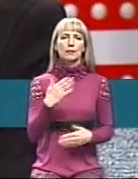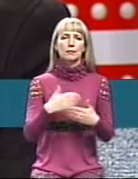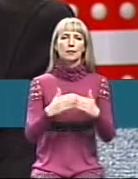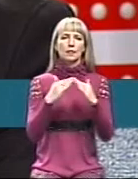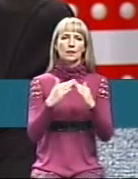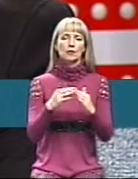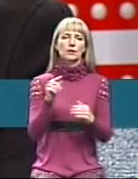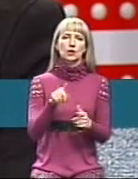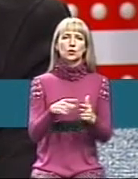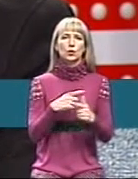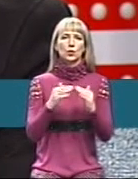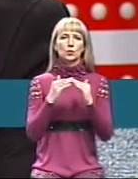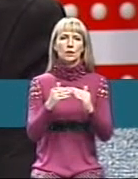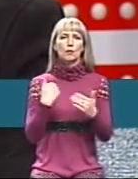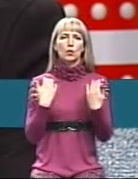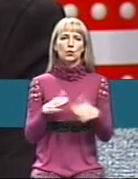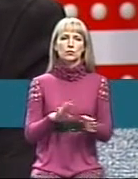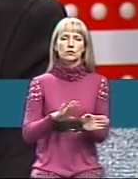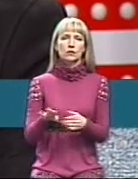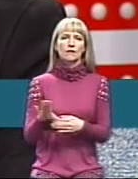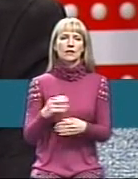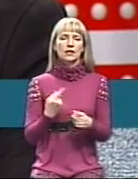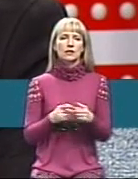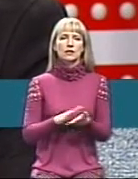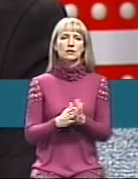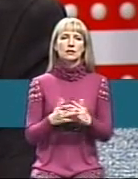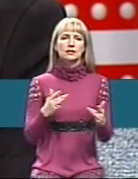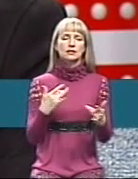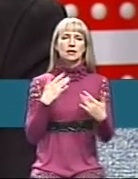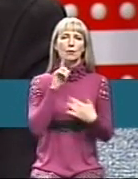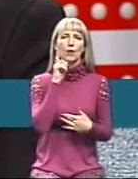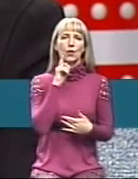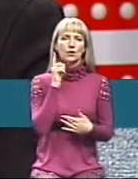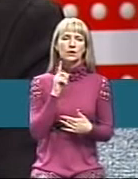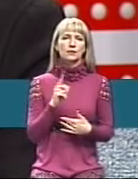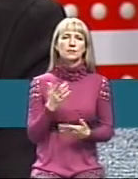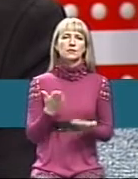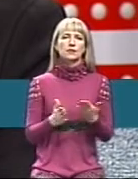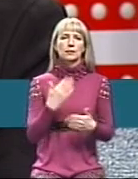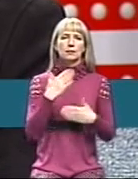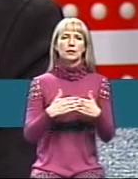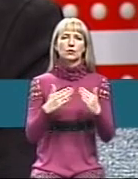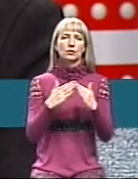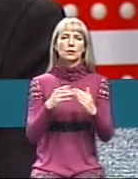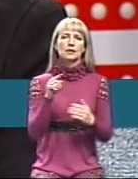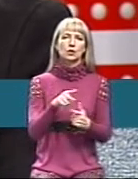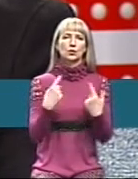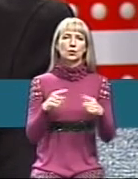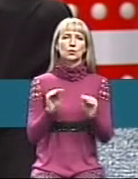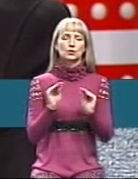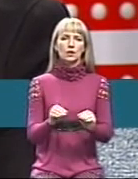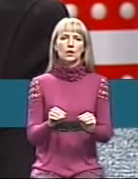тієї чи іншої установи, ми вже відходимо від ось цієї ситуації з театром молоді. Якщо перед будівлею тієї чи іншої установи